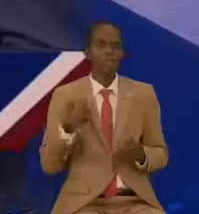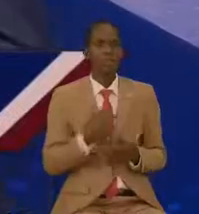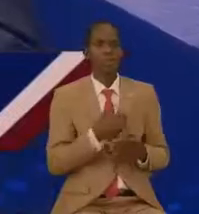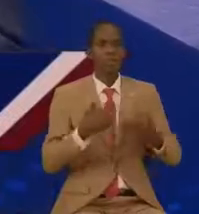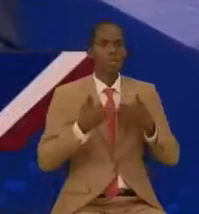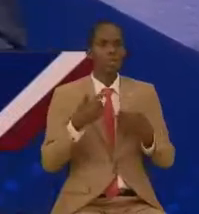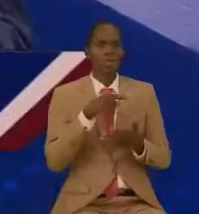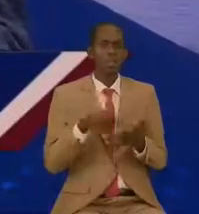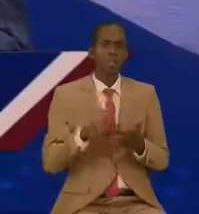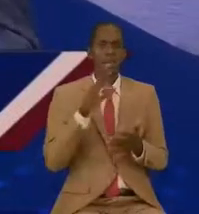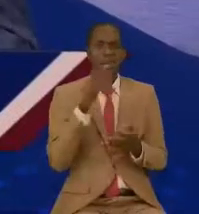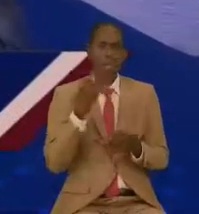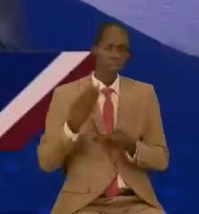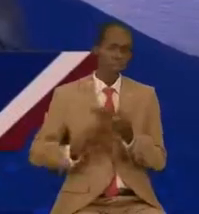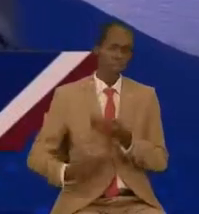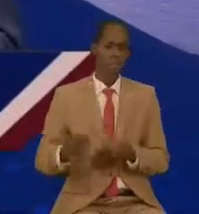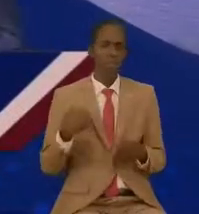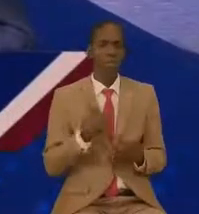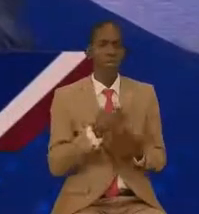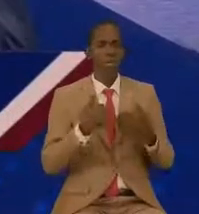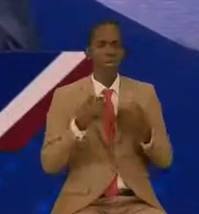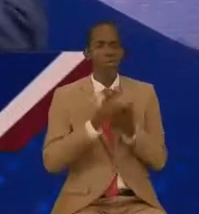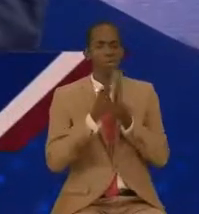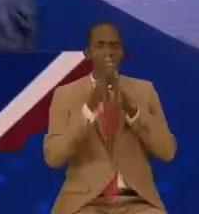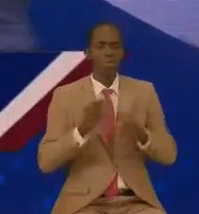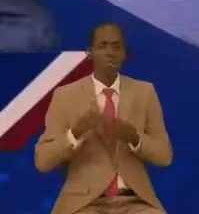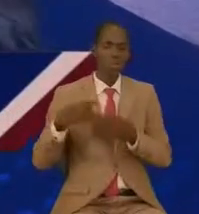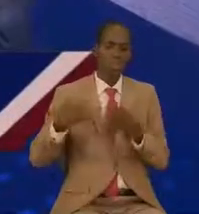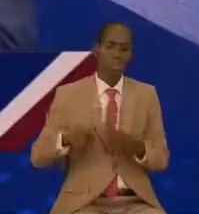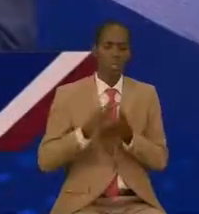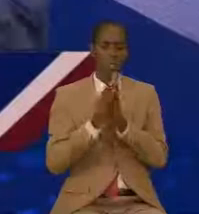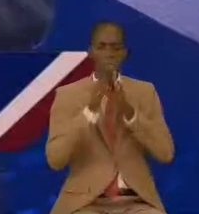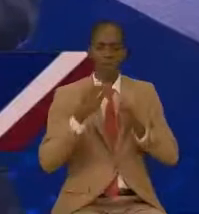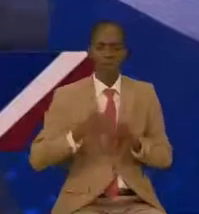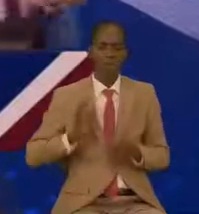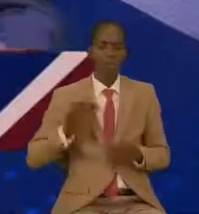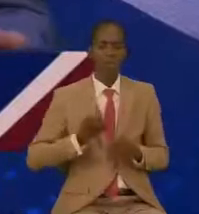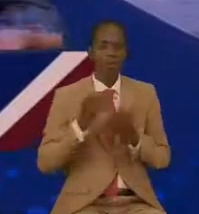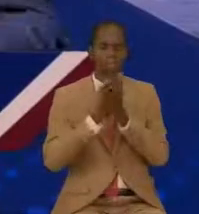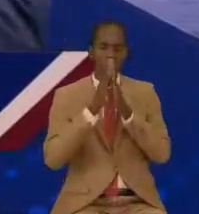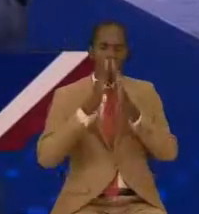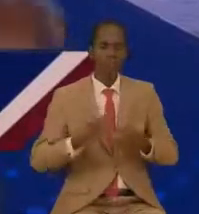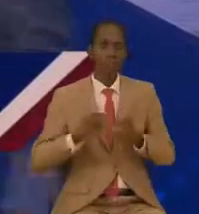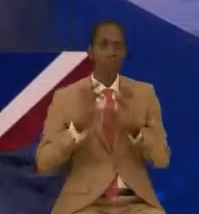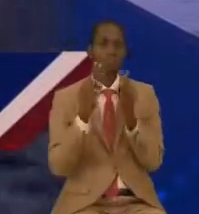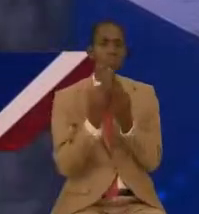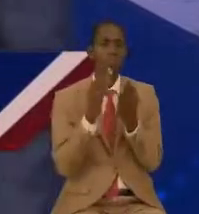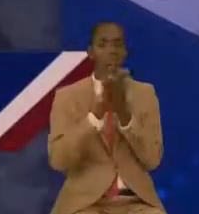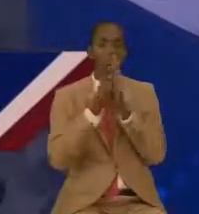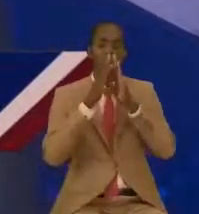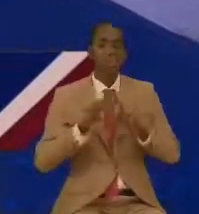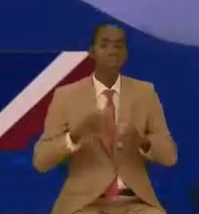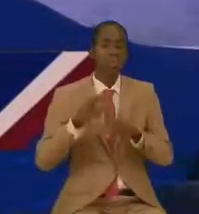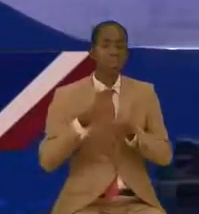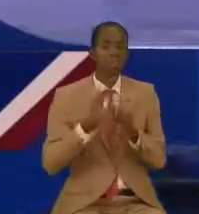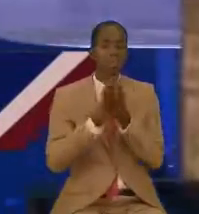Voici l'héritage que nous avons. La paix dans le cœur, la paix dans l'esprit, la paix dans la famille, la paix à